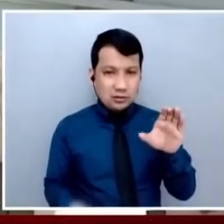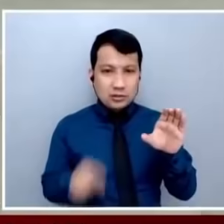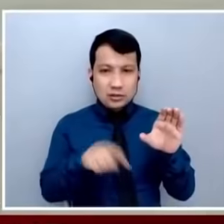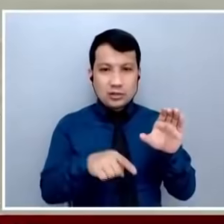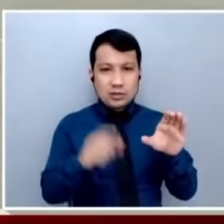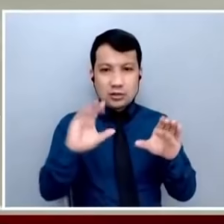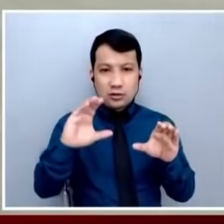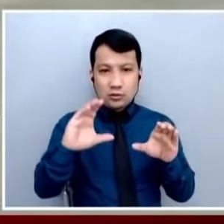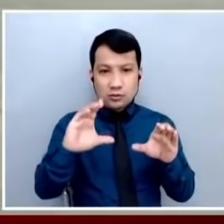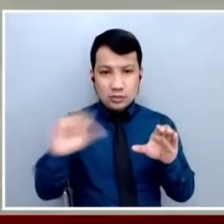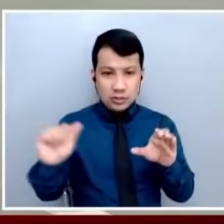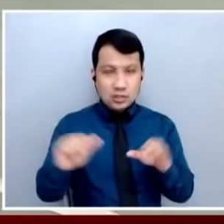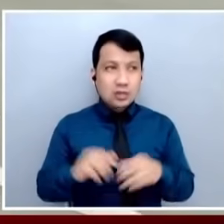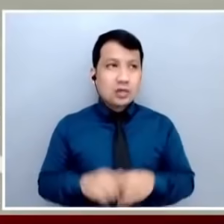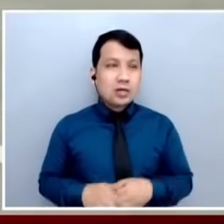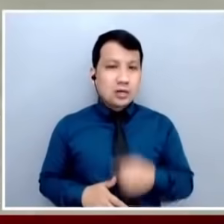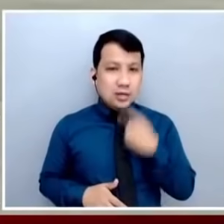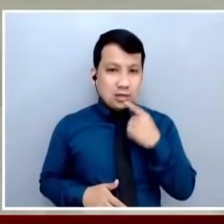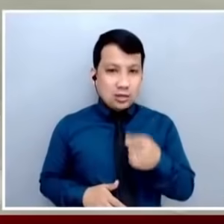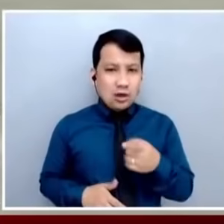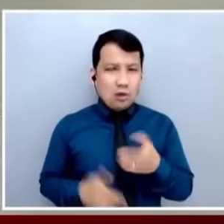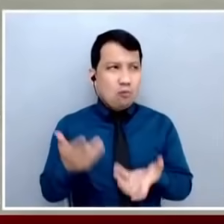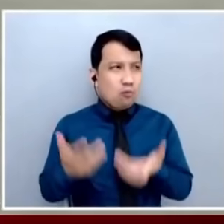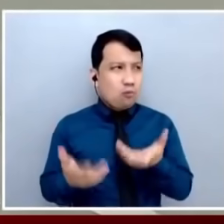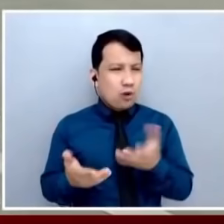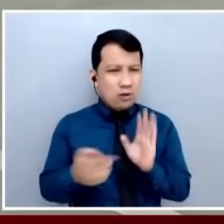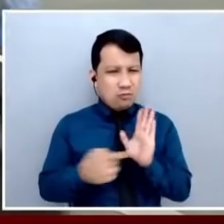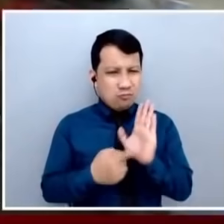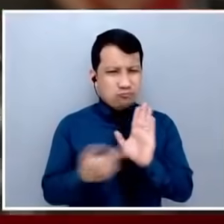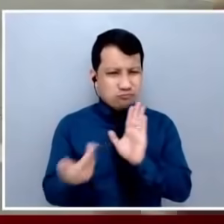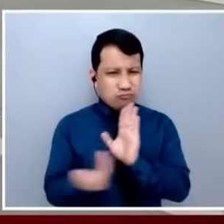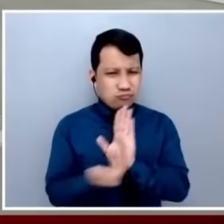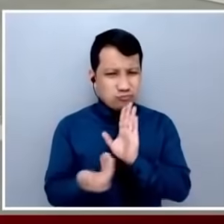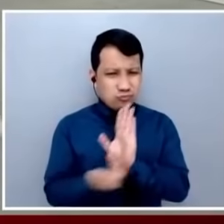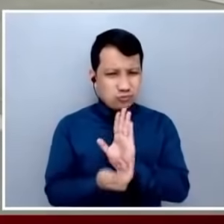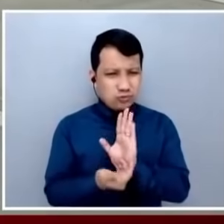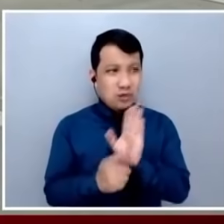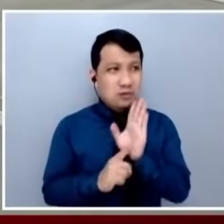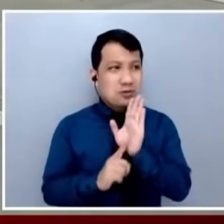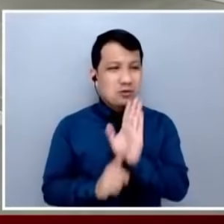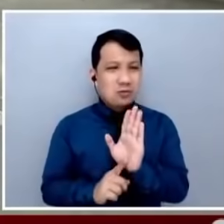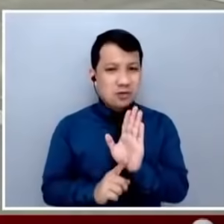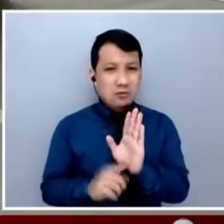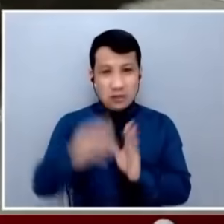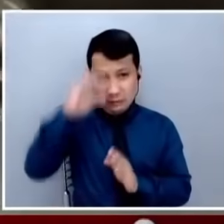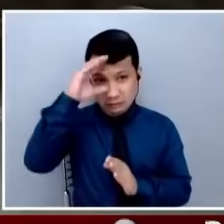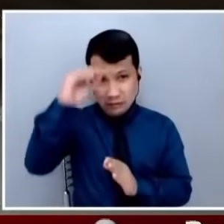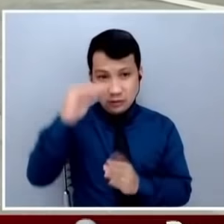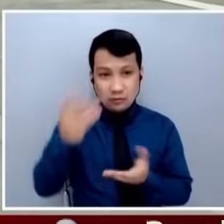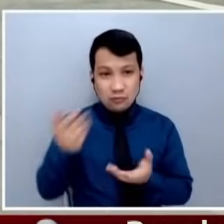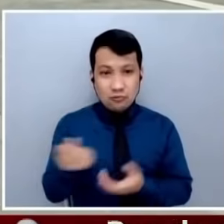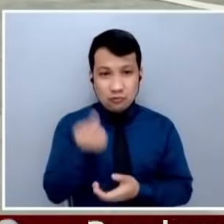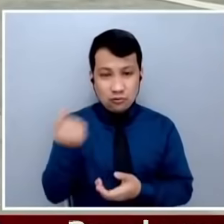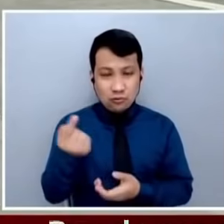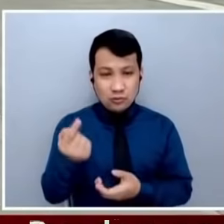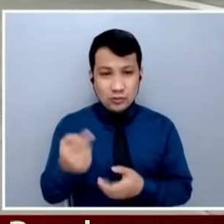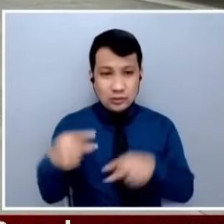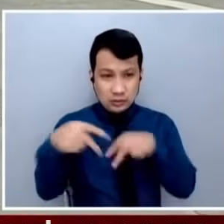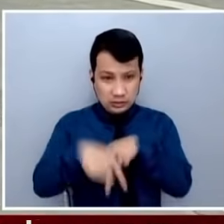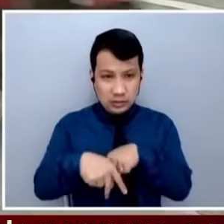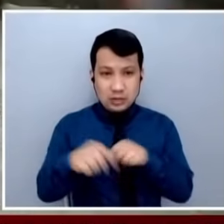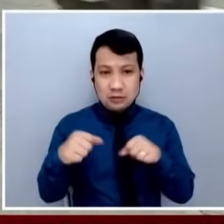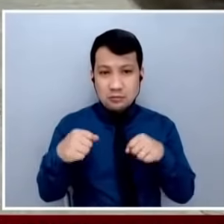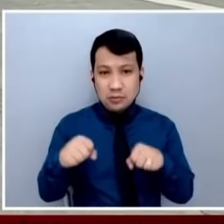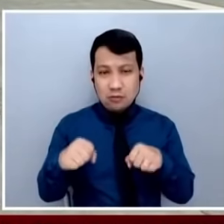Appeals. Sabi ng CA, walang naipakitang datos na magpapakita na mga lalaki lang ang mga nakariding in tandem, kaya